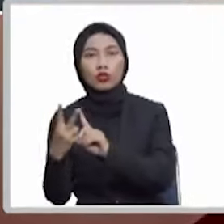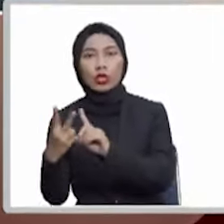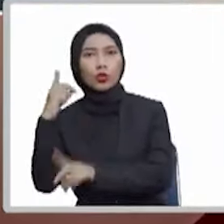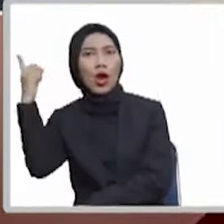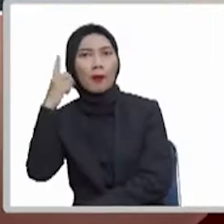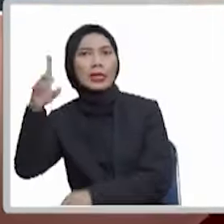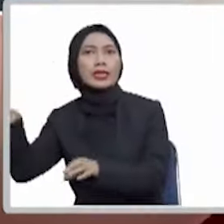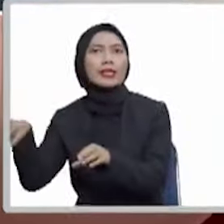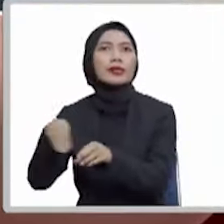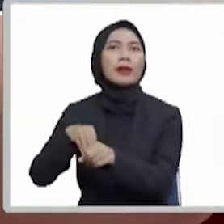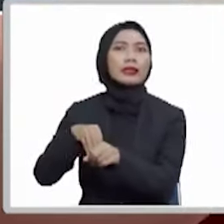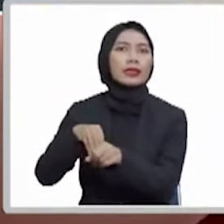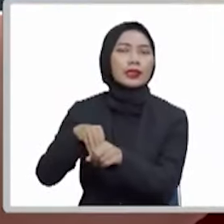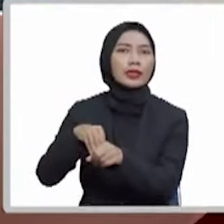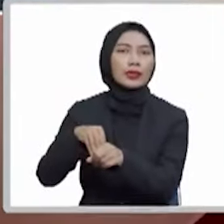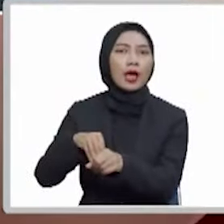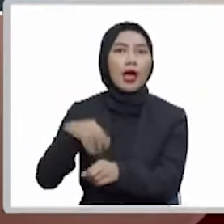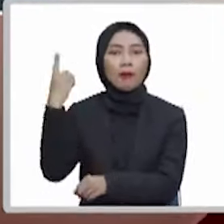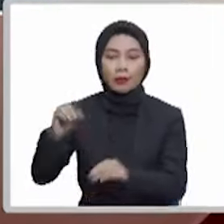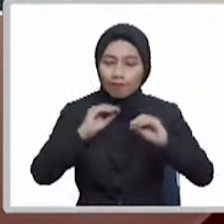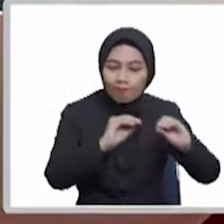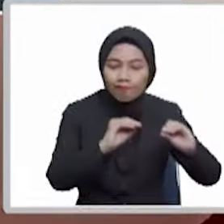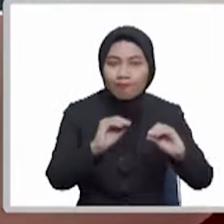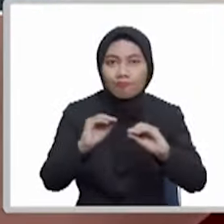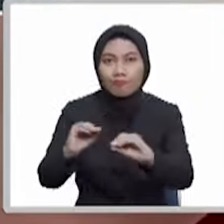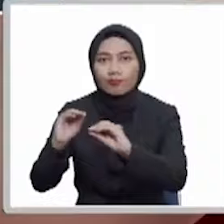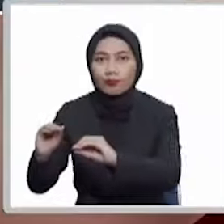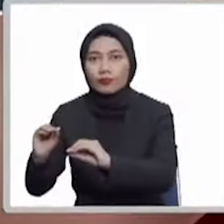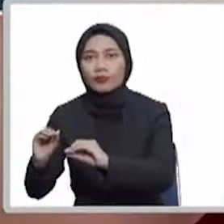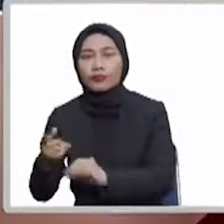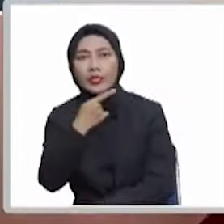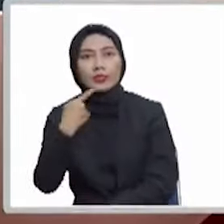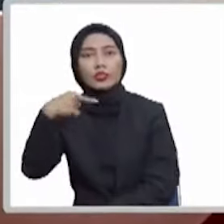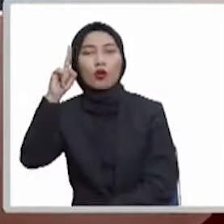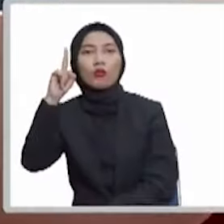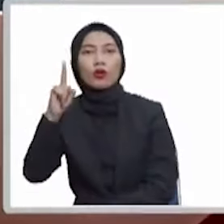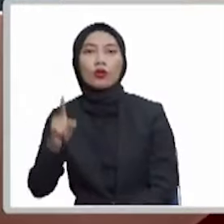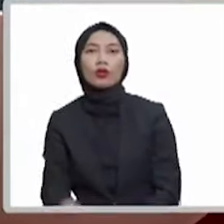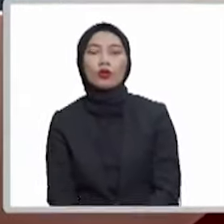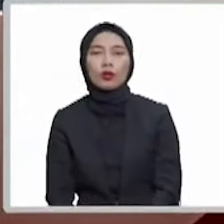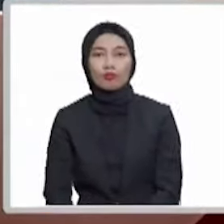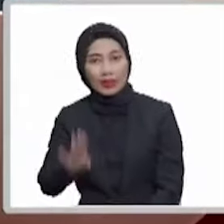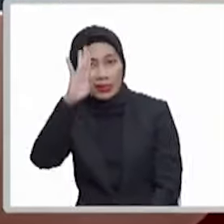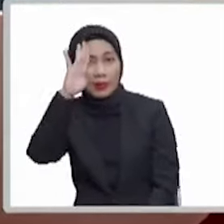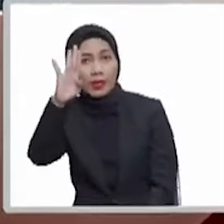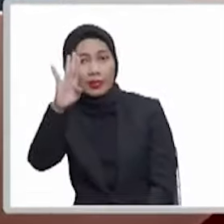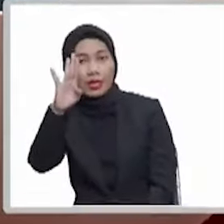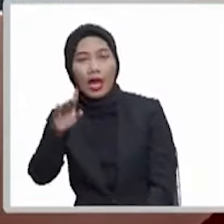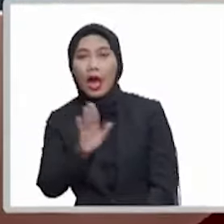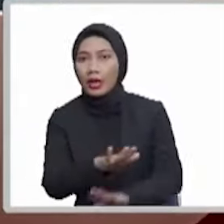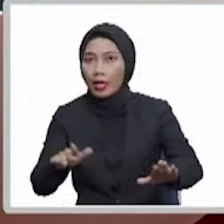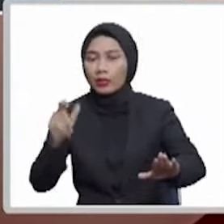di dalamnya. Bagaimana memberikan edukasi, sehingga semua keterlibatan itu insya Allah tidak ada lagi kekerasan terhadap